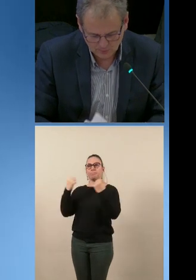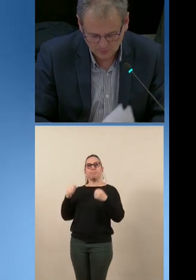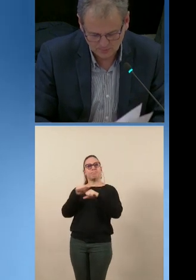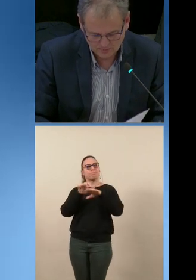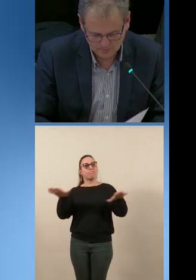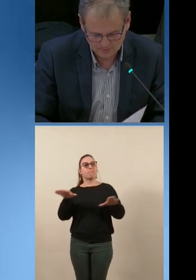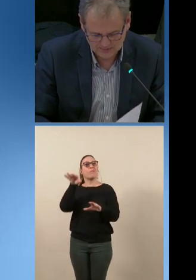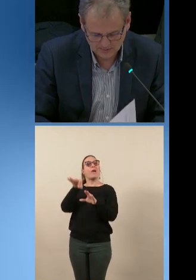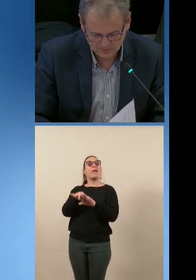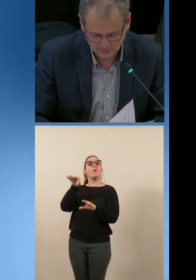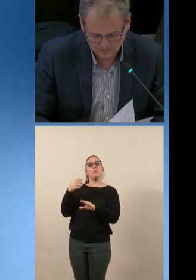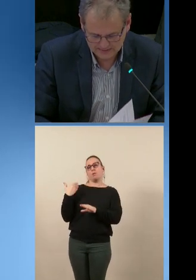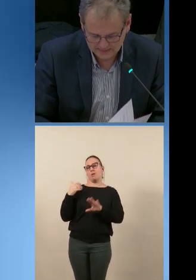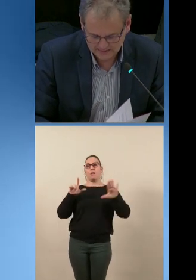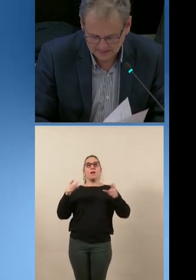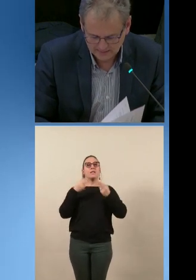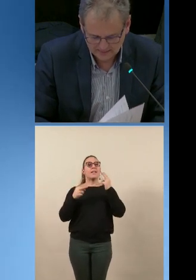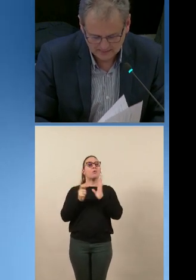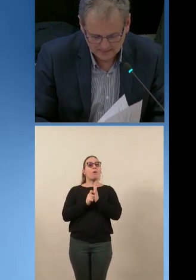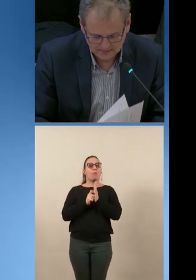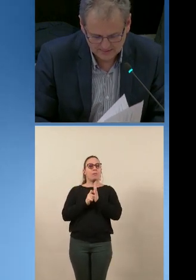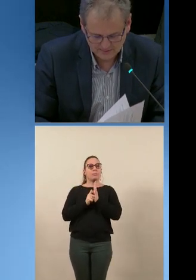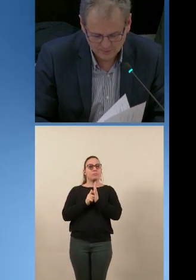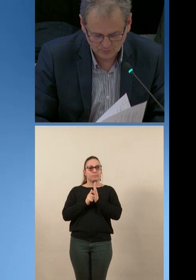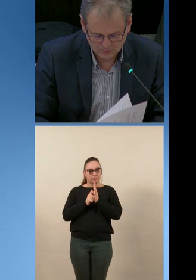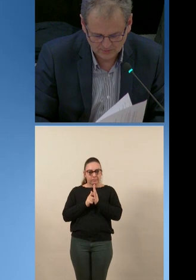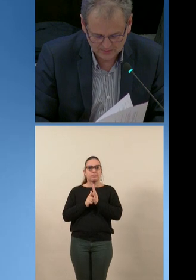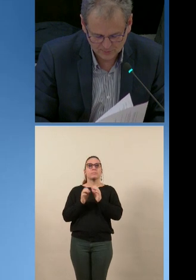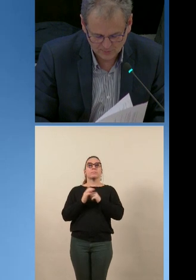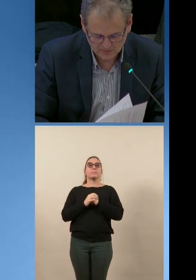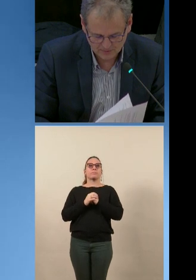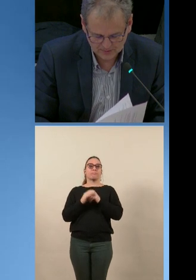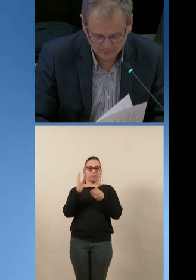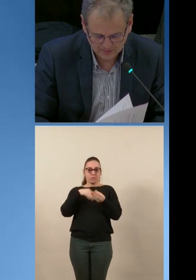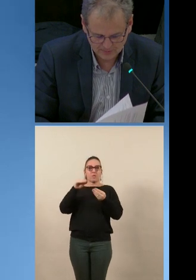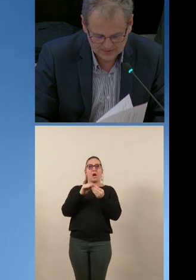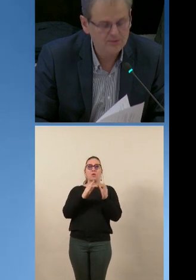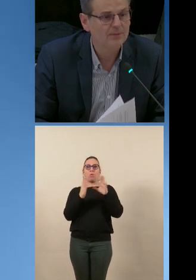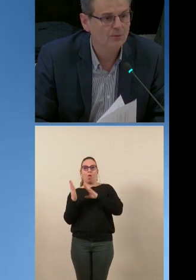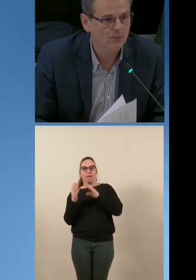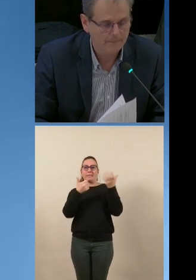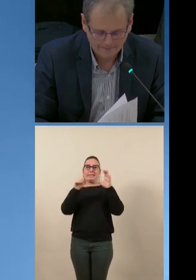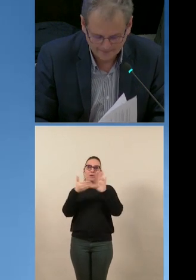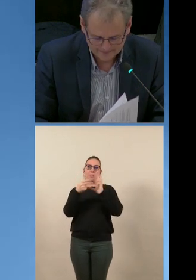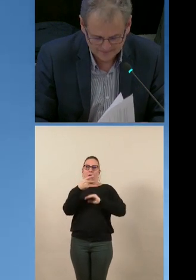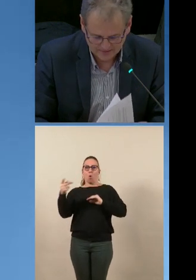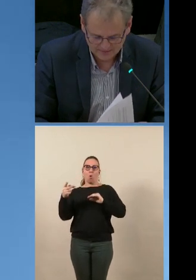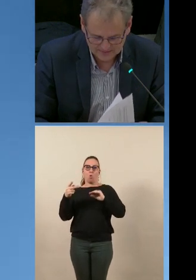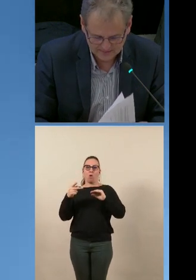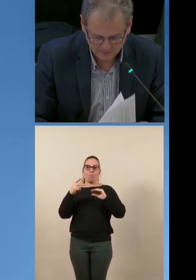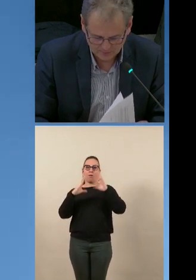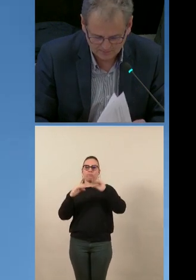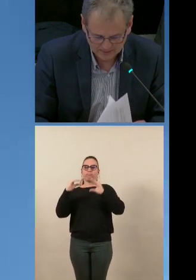élus le 7 novembre dernier l'inscription donc d'une variation supplémentaire de près de 600000 €